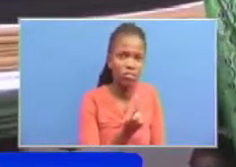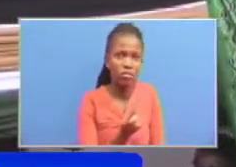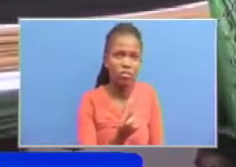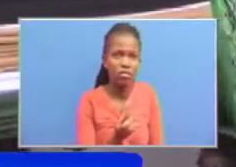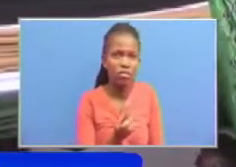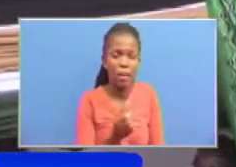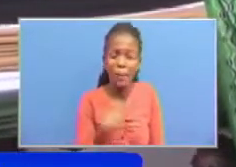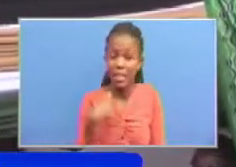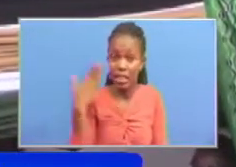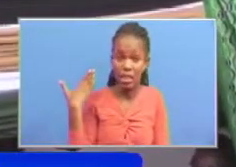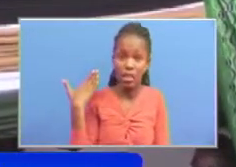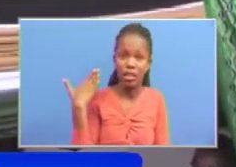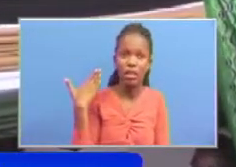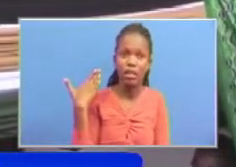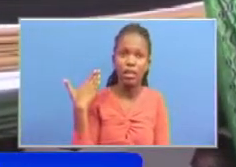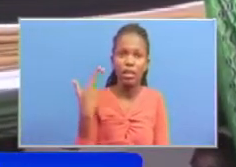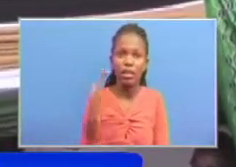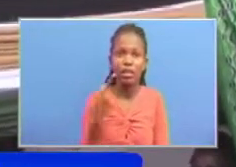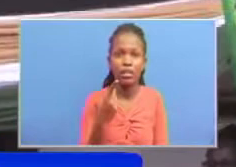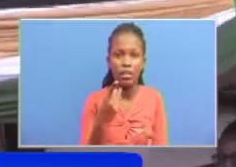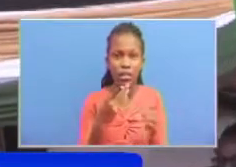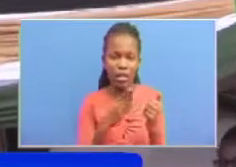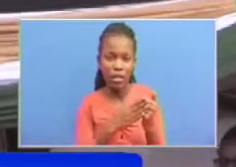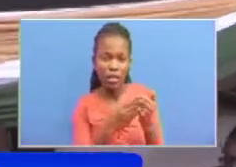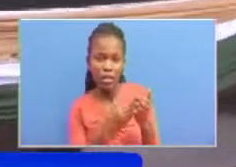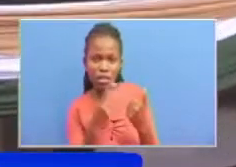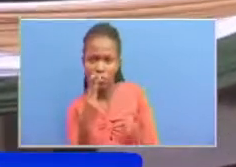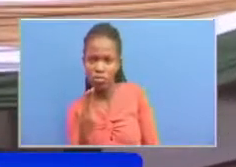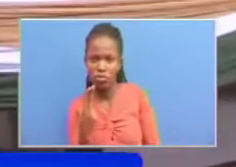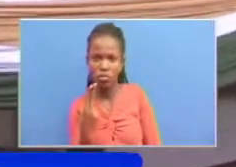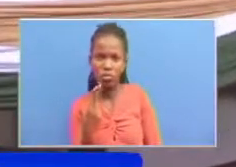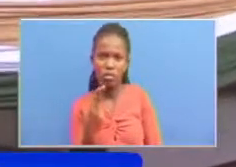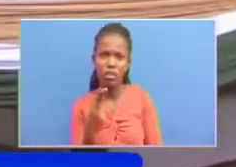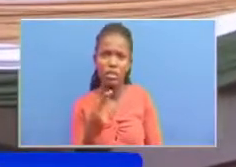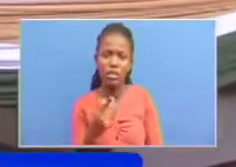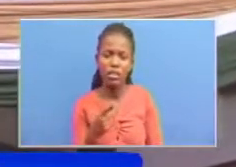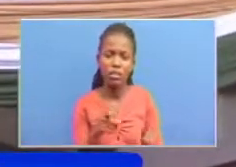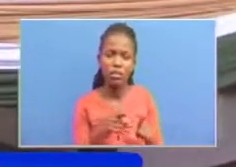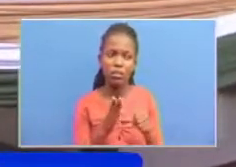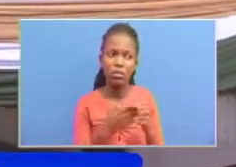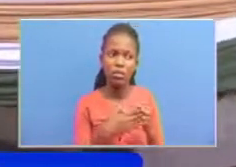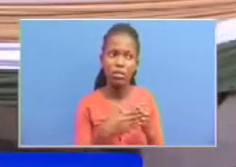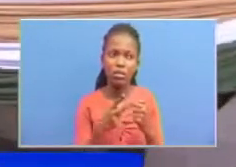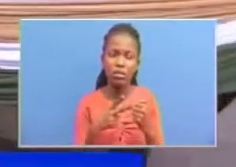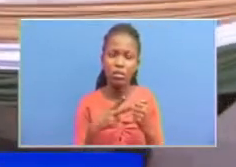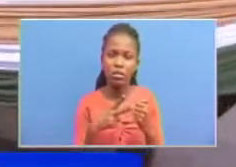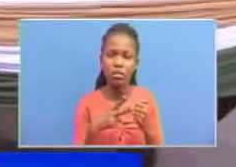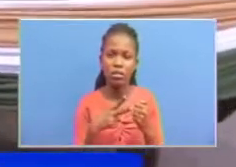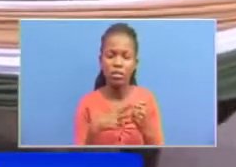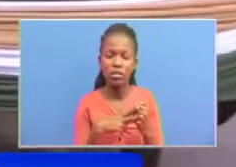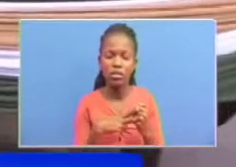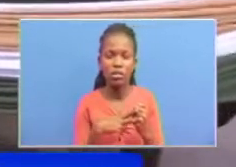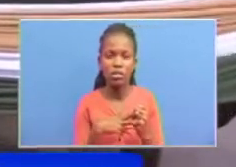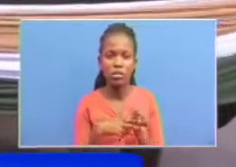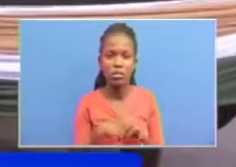huko. Na inje tu tulikuwa kila mtu anaenda kivyake. Na inje sabe ni kila mtu anaenda kivyake. Tunashindwa na Nyayo.